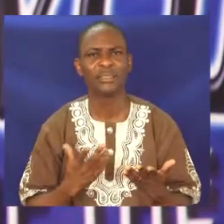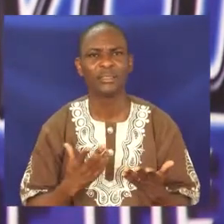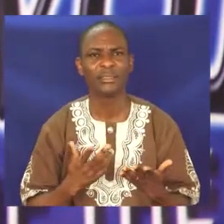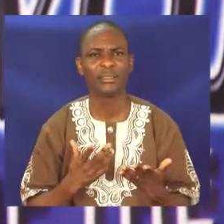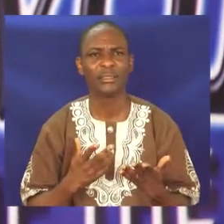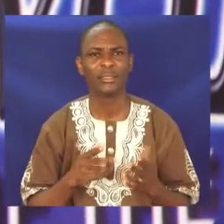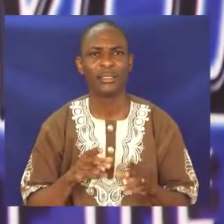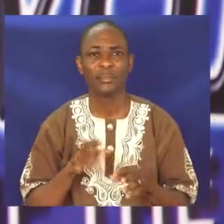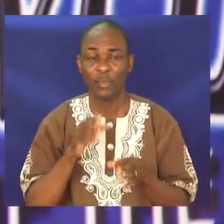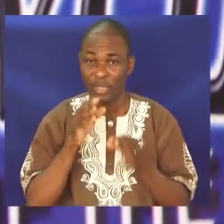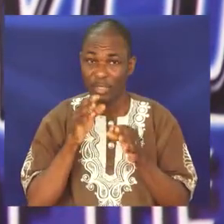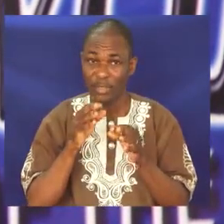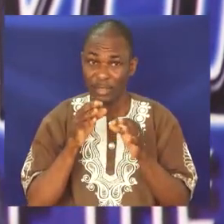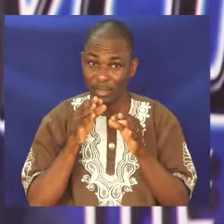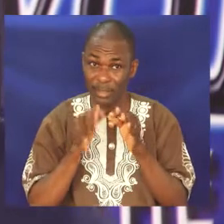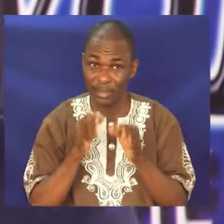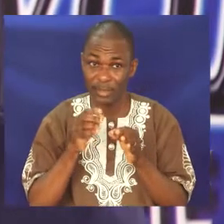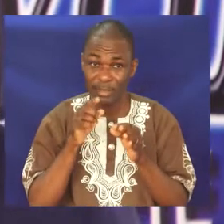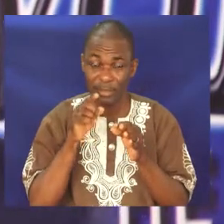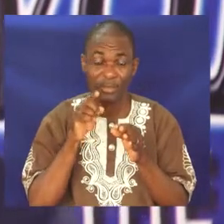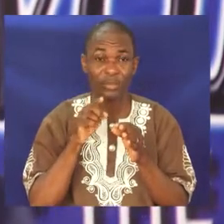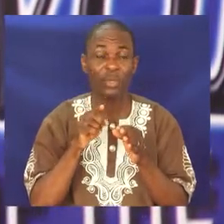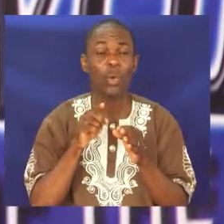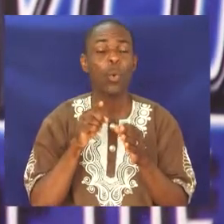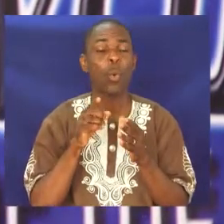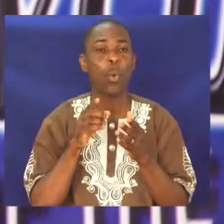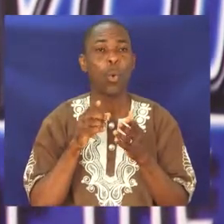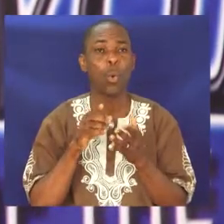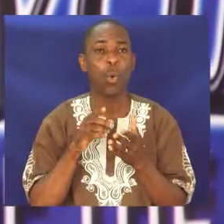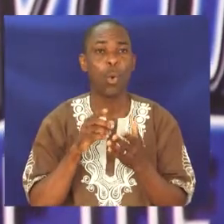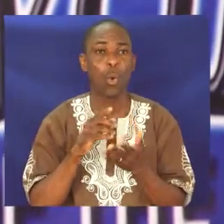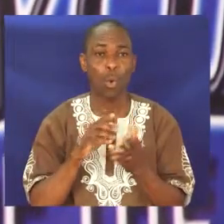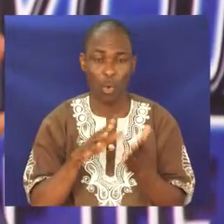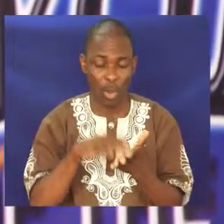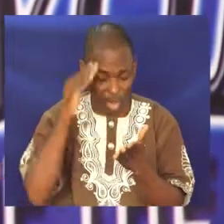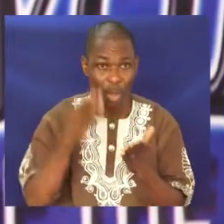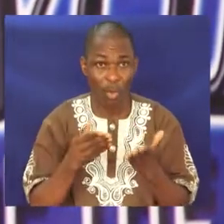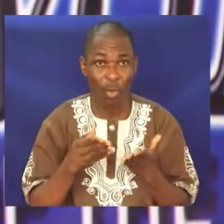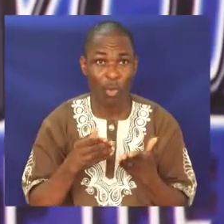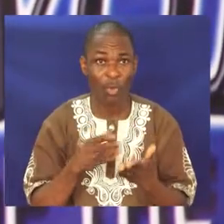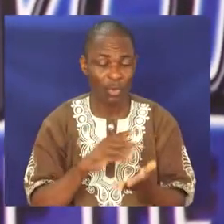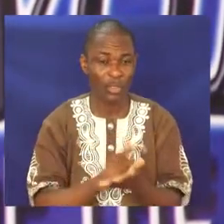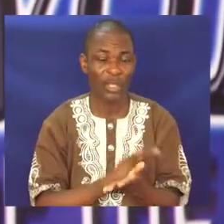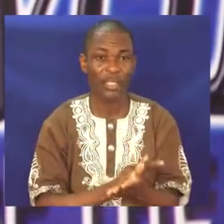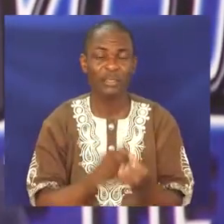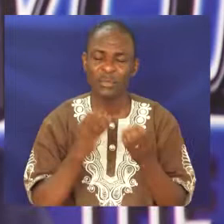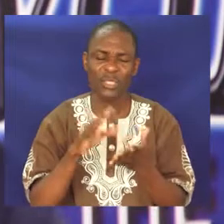no obetumi anya ne ma bebre e de afrem enti anopai ebra me ma wo afishia